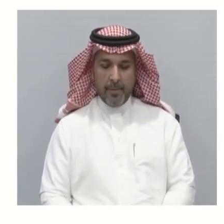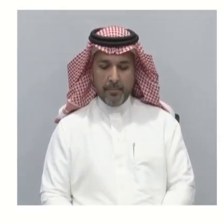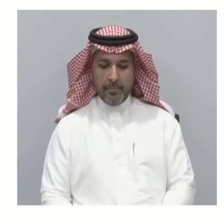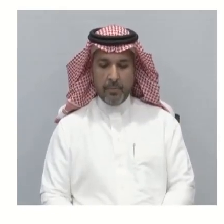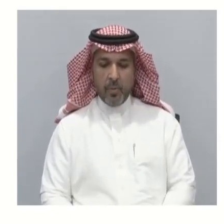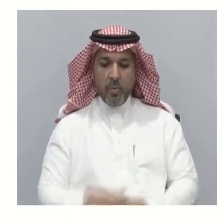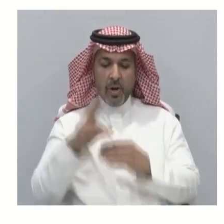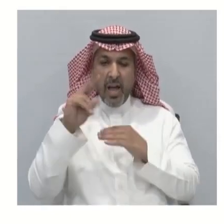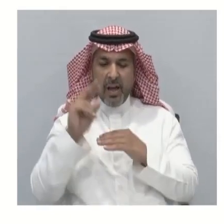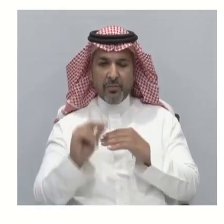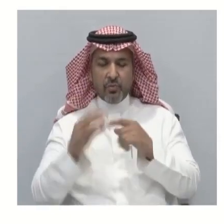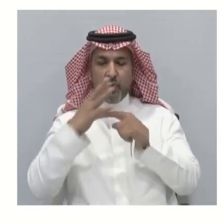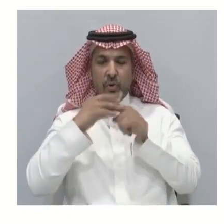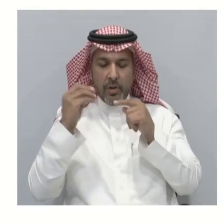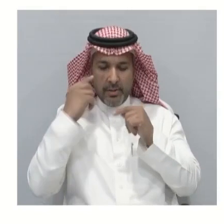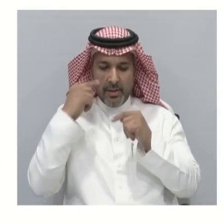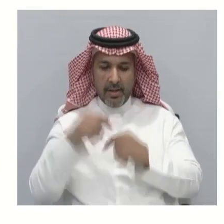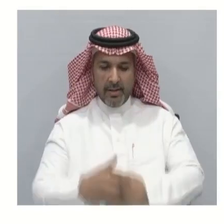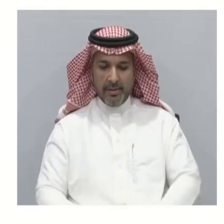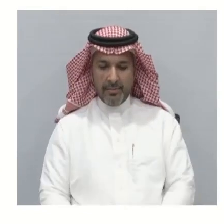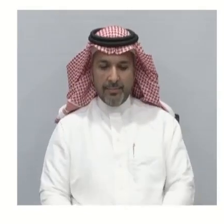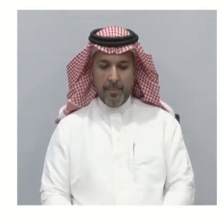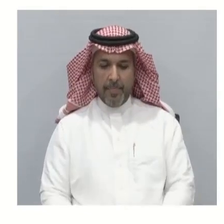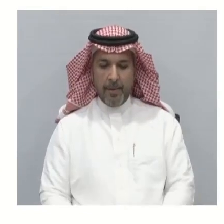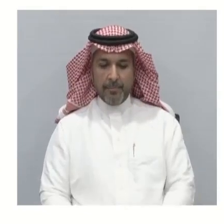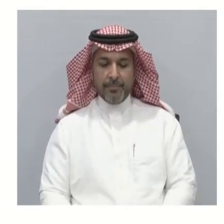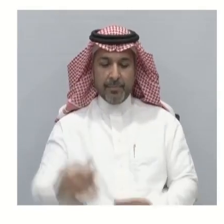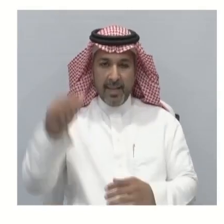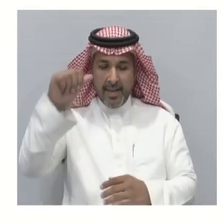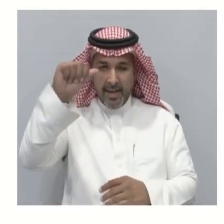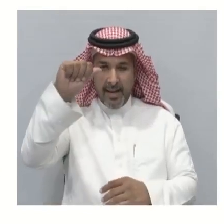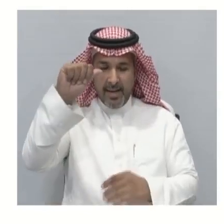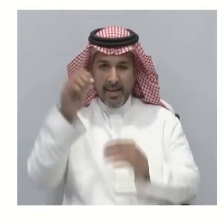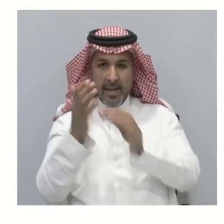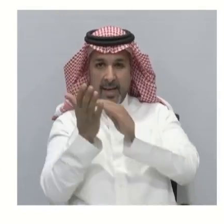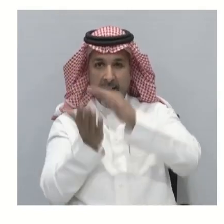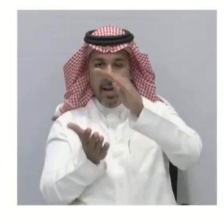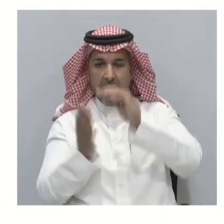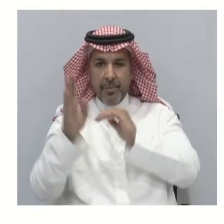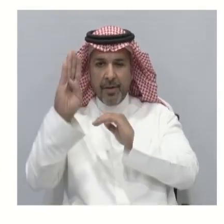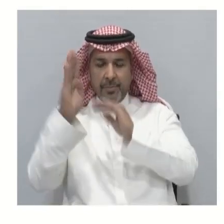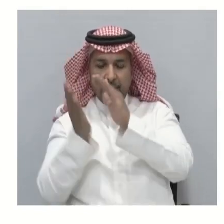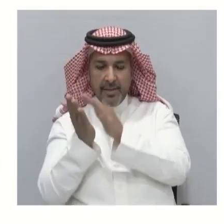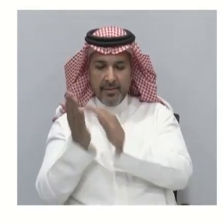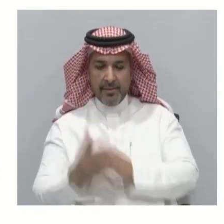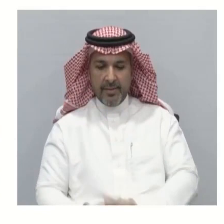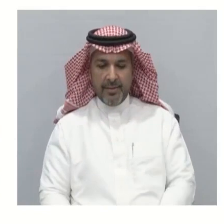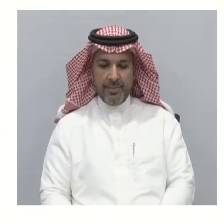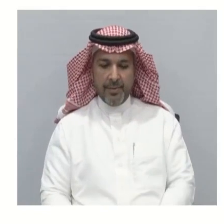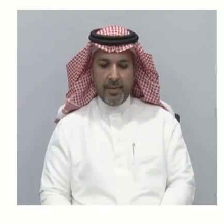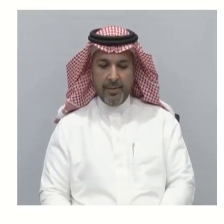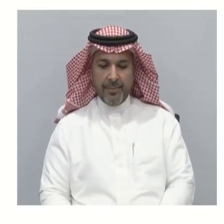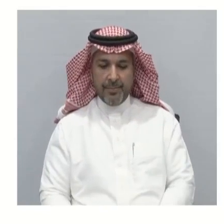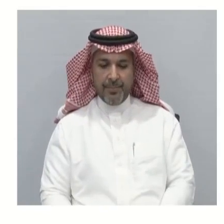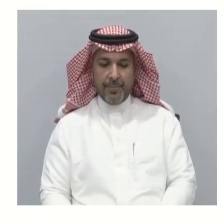اطرح اذا كان اي اكبر من ي فان اي ناص c اكبر من b نا س اذا كان اي